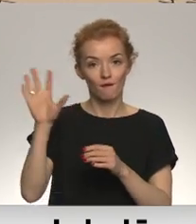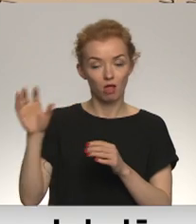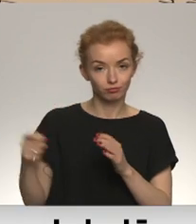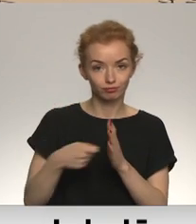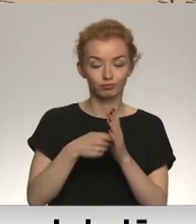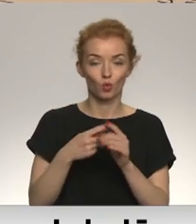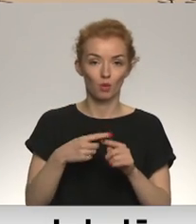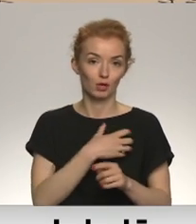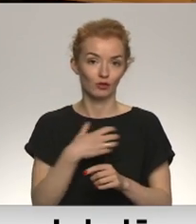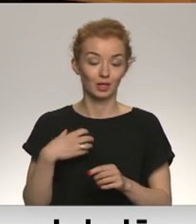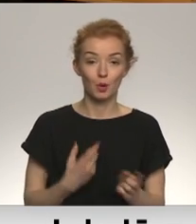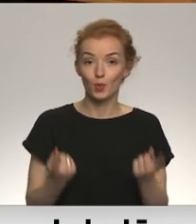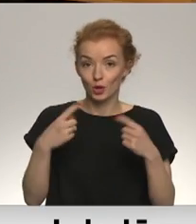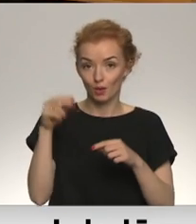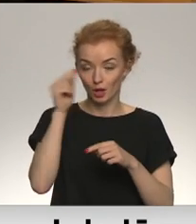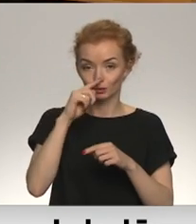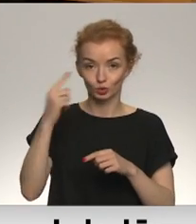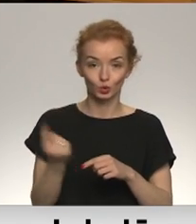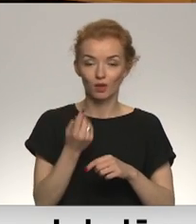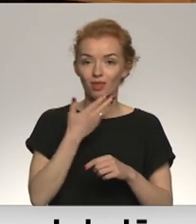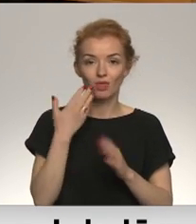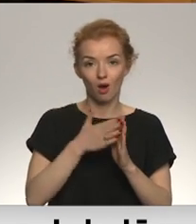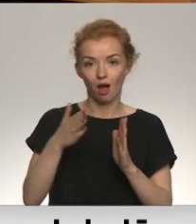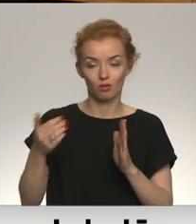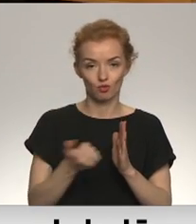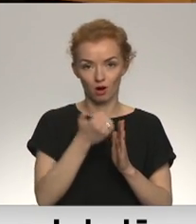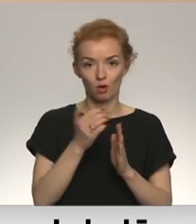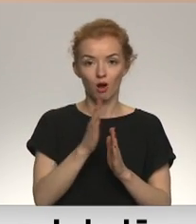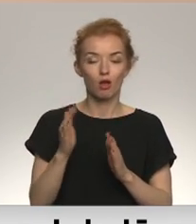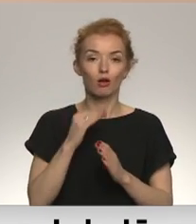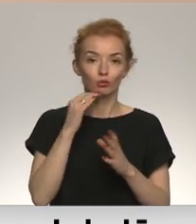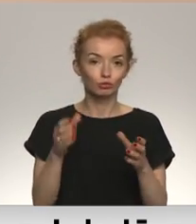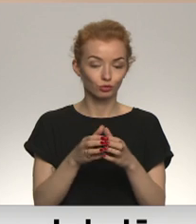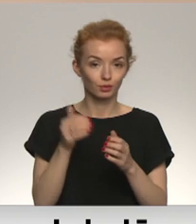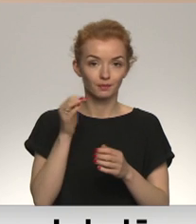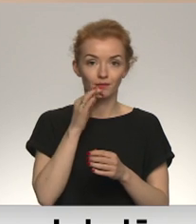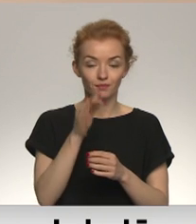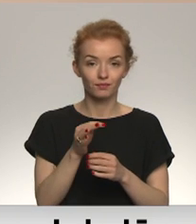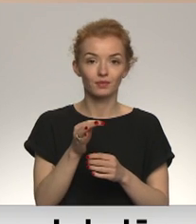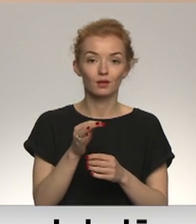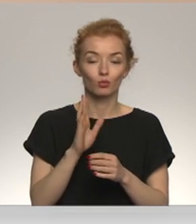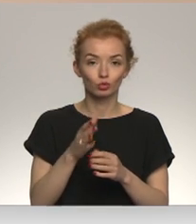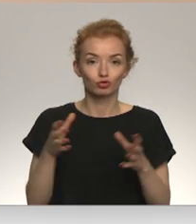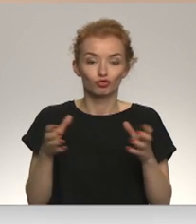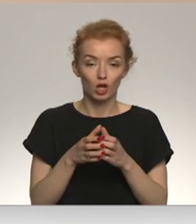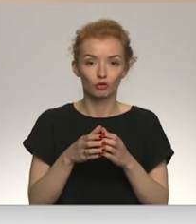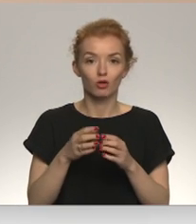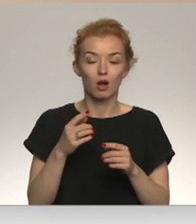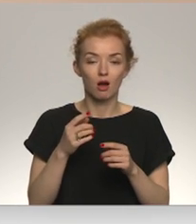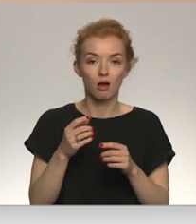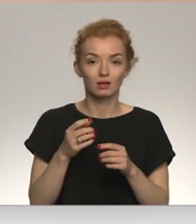pašvaldībām. Turklāt pagaidām mācību stunda nav ikgadēja katrā klašu grupā. Ikū cīšok būs